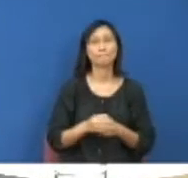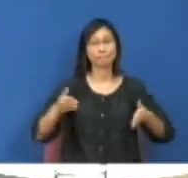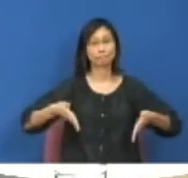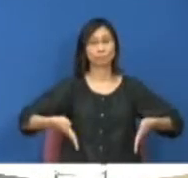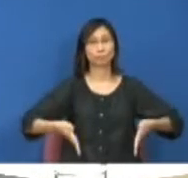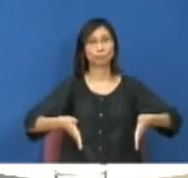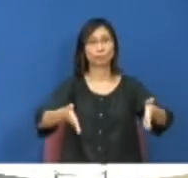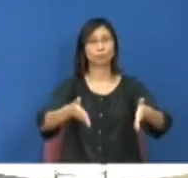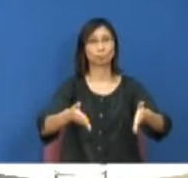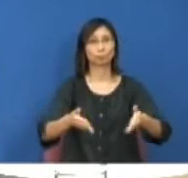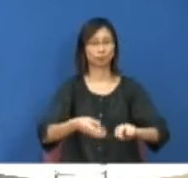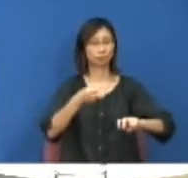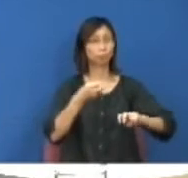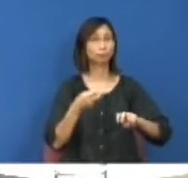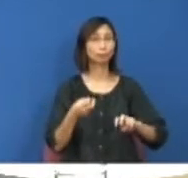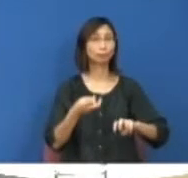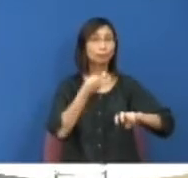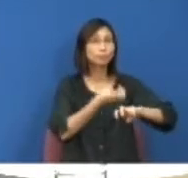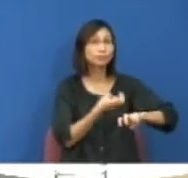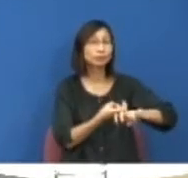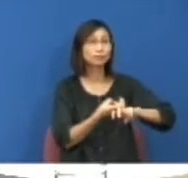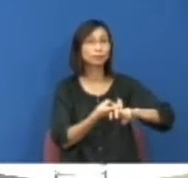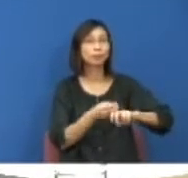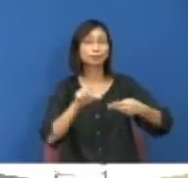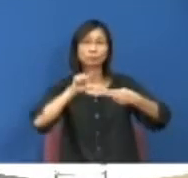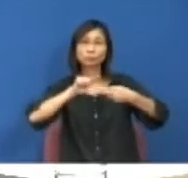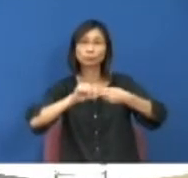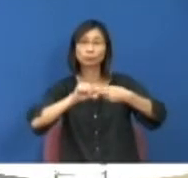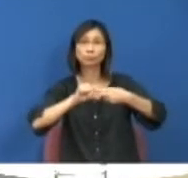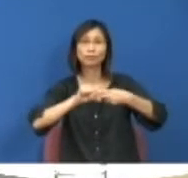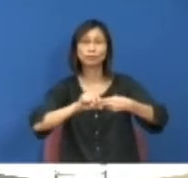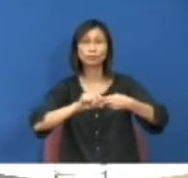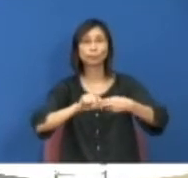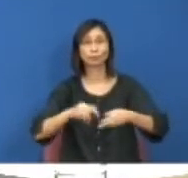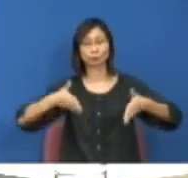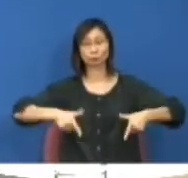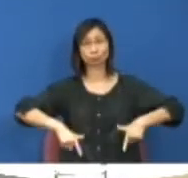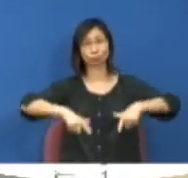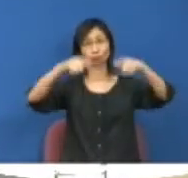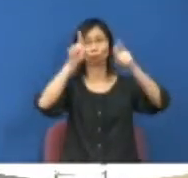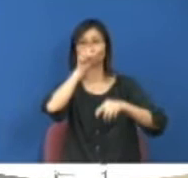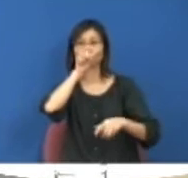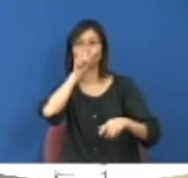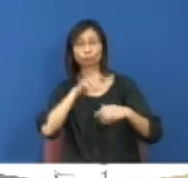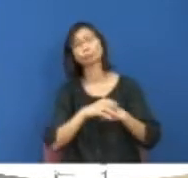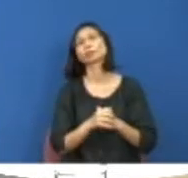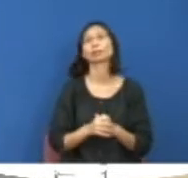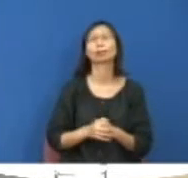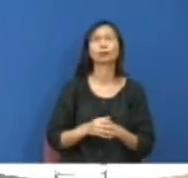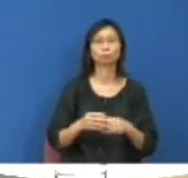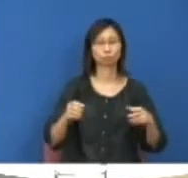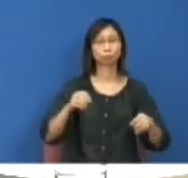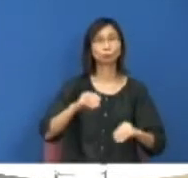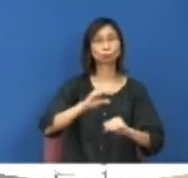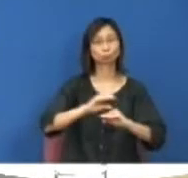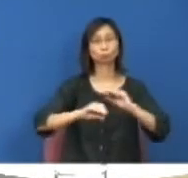用石仔和那些樹膠去黏的，就是一些樹的膠質的東西，那自然當日捉街